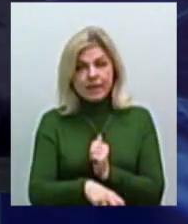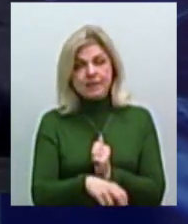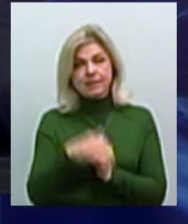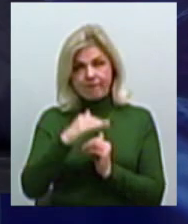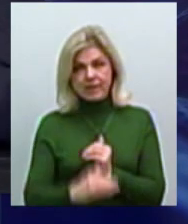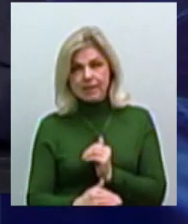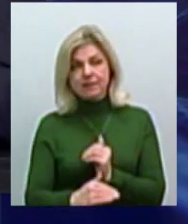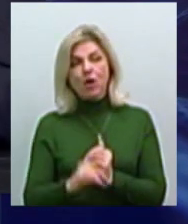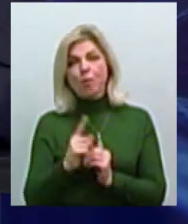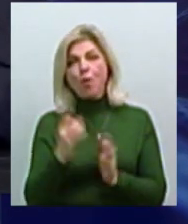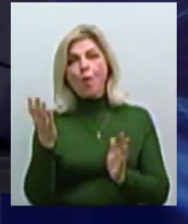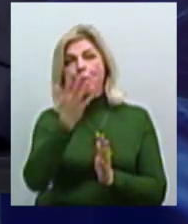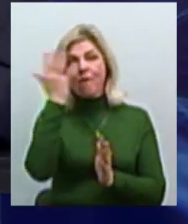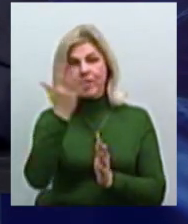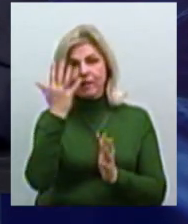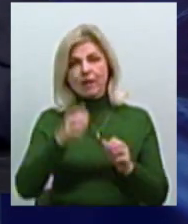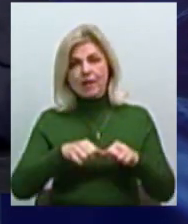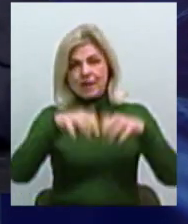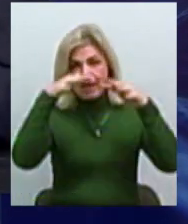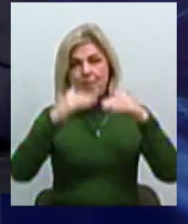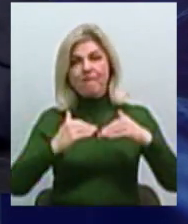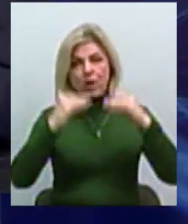як повітря, дим